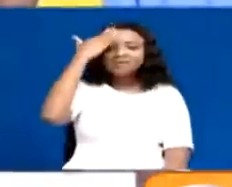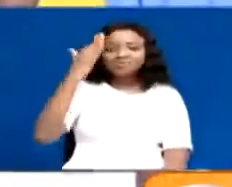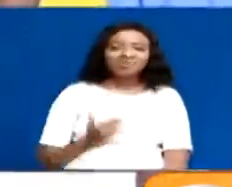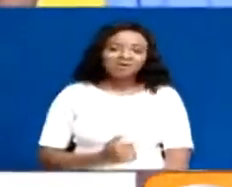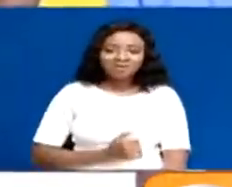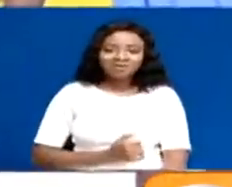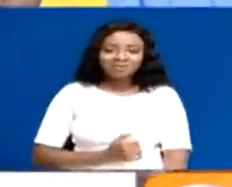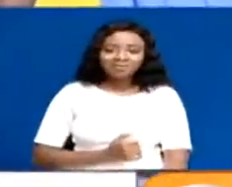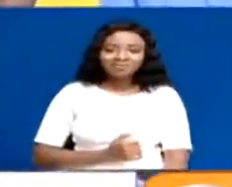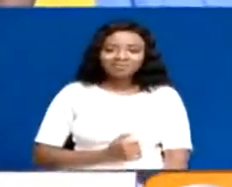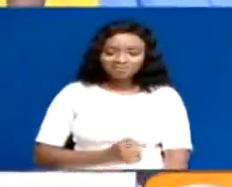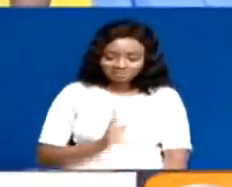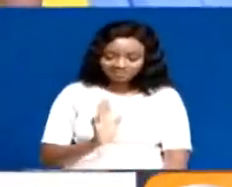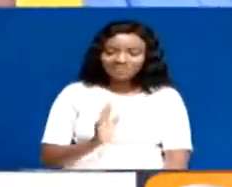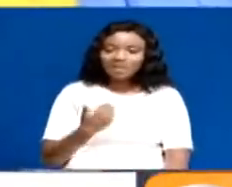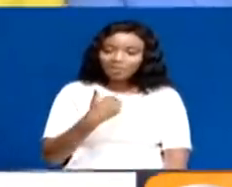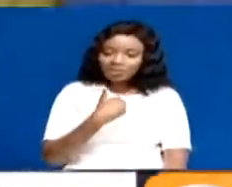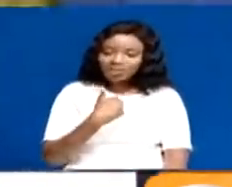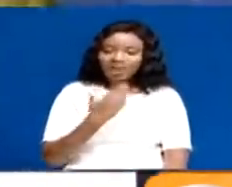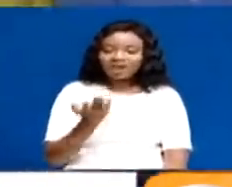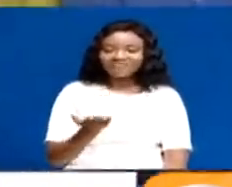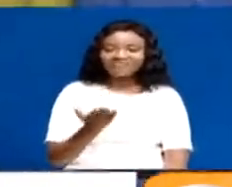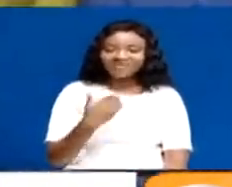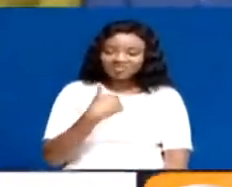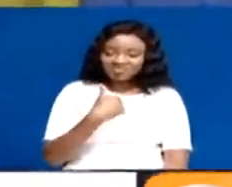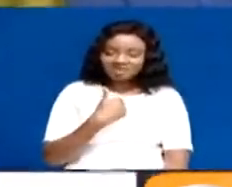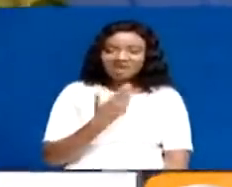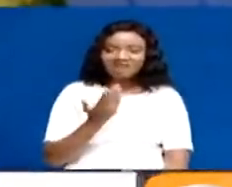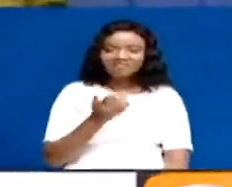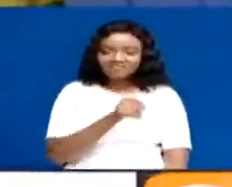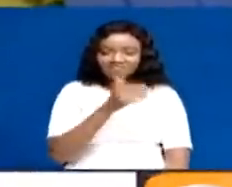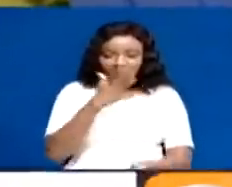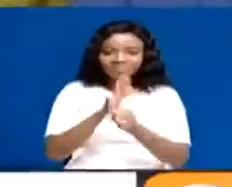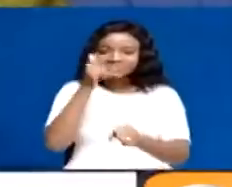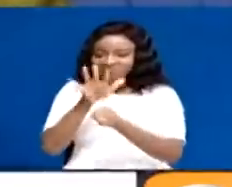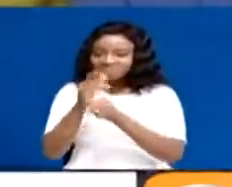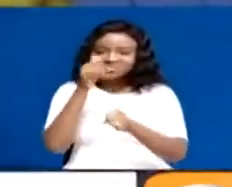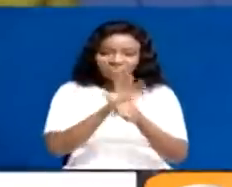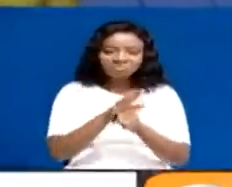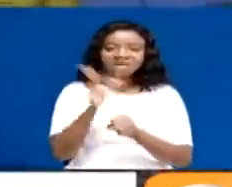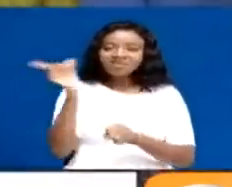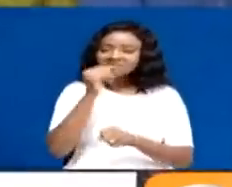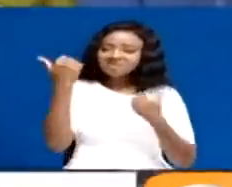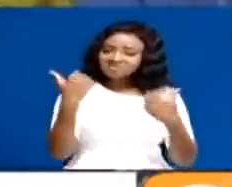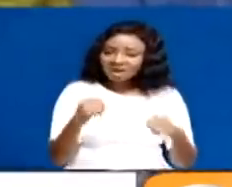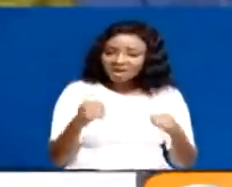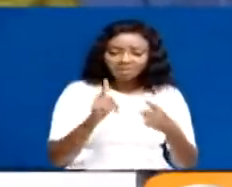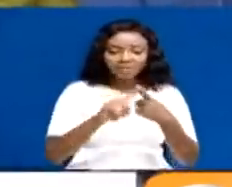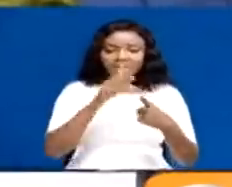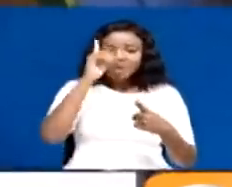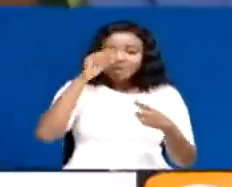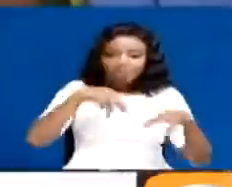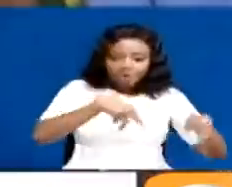kwamba bado tuko na deni ya watu wa Nairobi ya mambo ya barabara na mambo